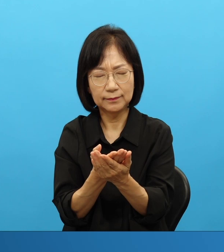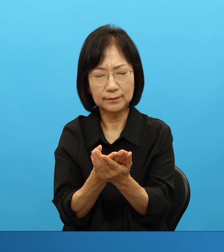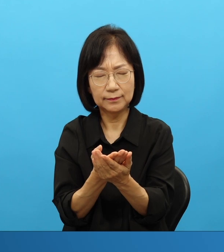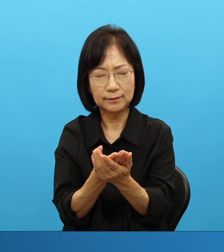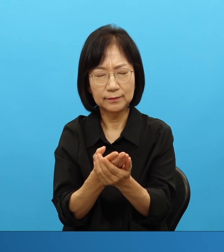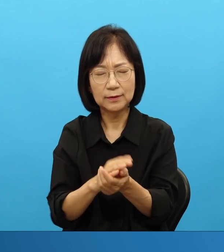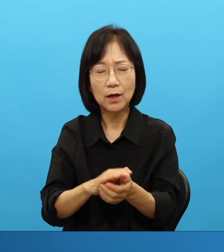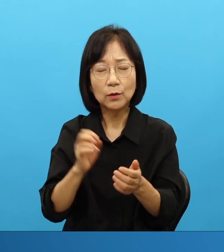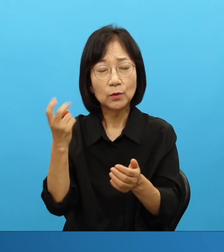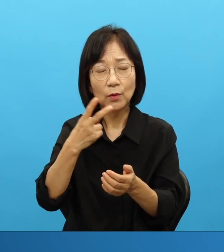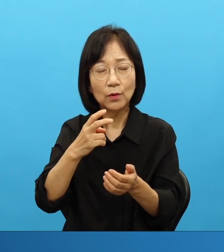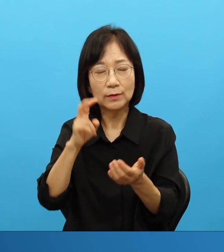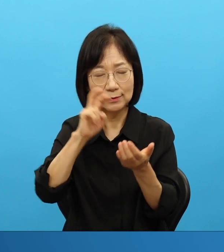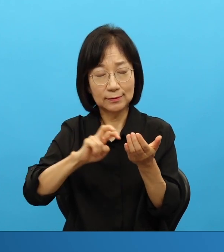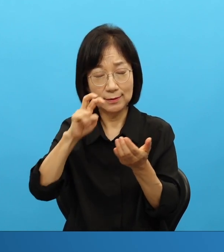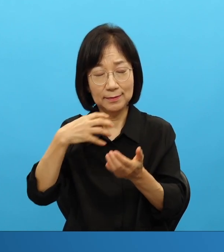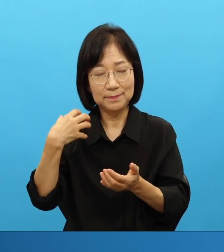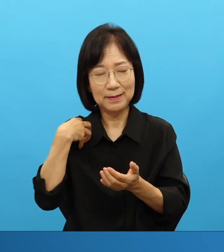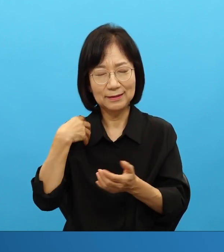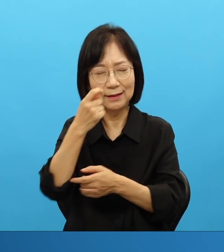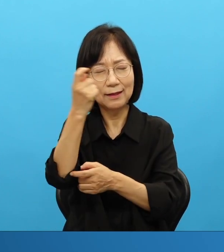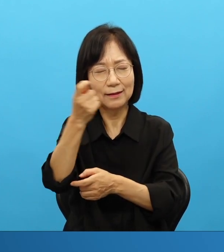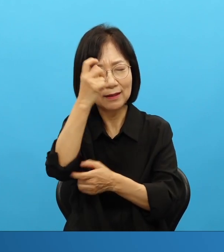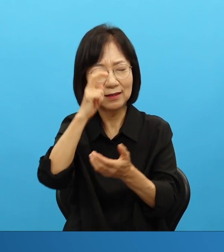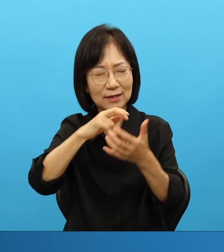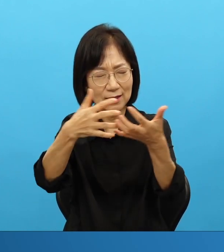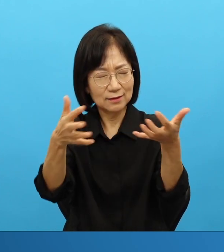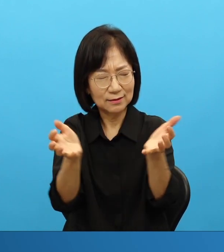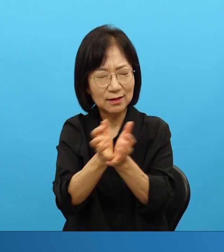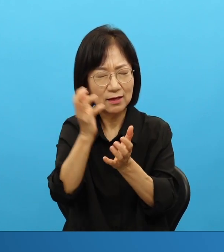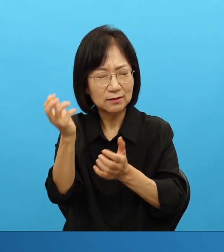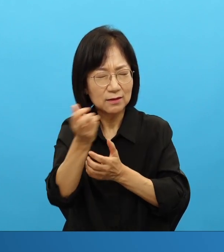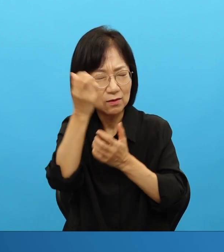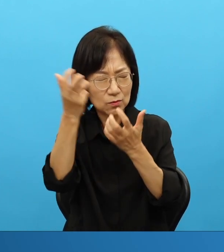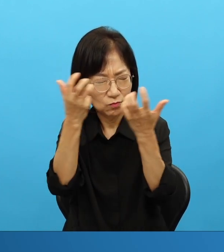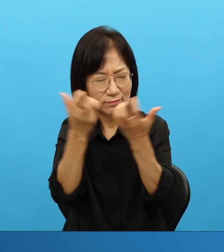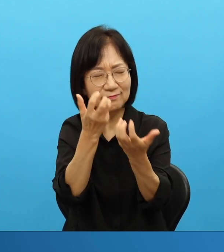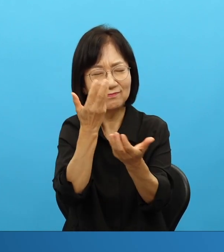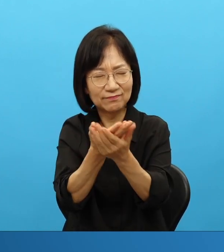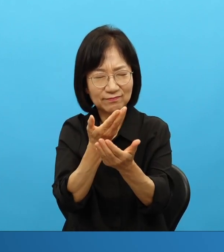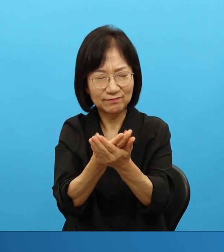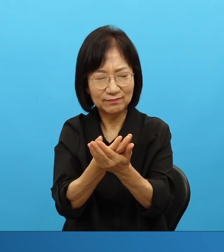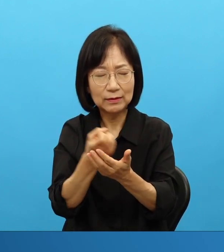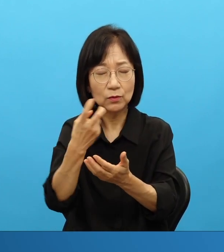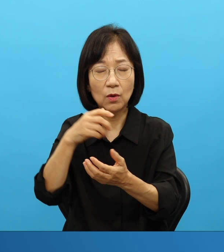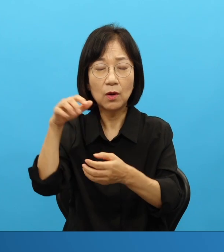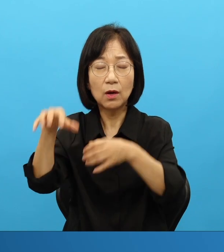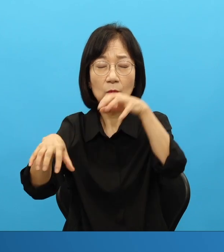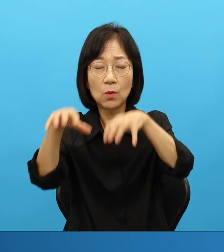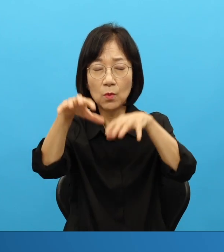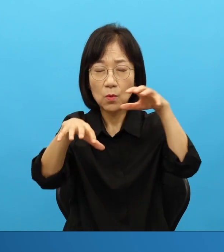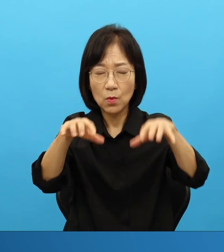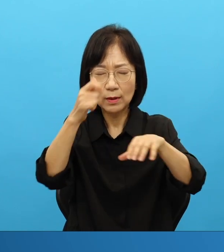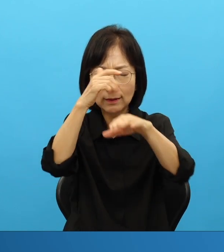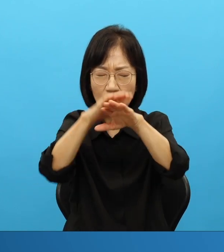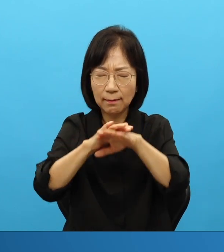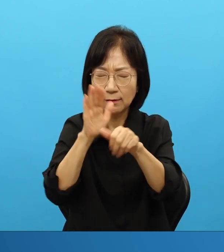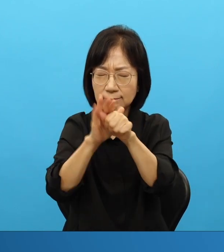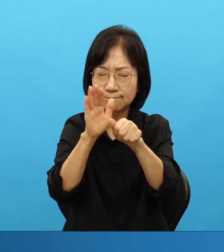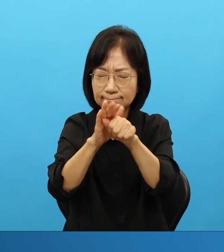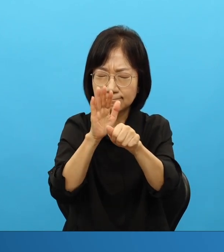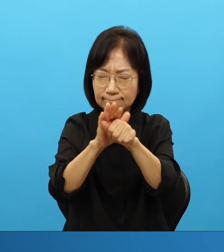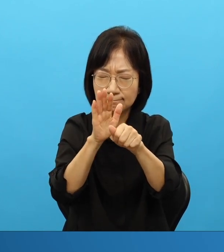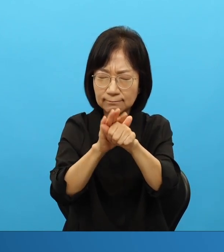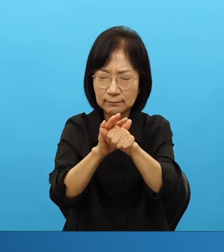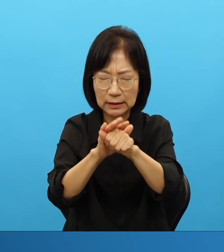하나님, 찬양하는 다윗 찬양대에 성령 충만을 더하여 주시고 각 처소에서 예배를 돕는 손길에도 하나님의 은혜가